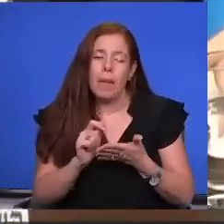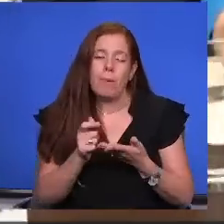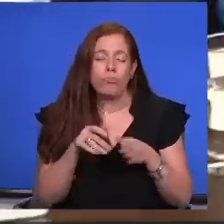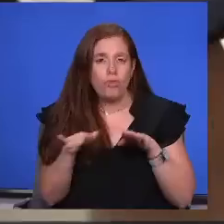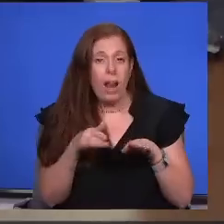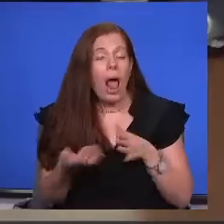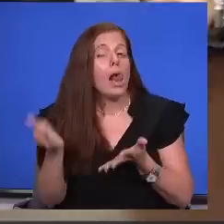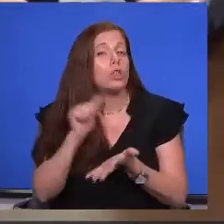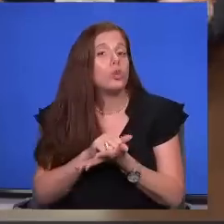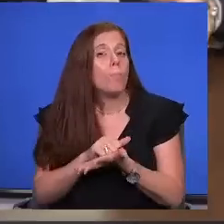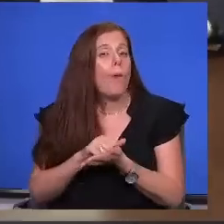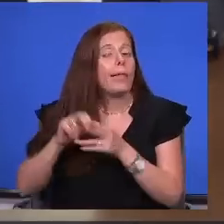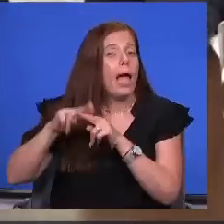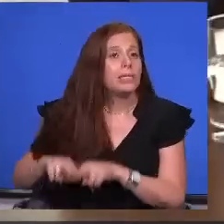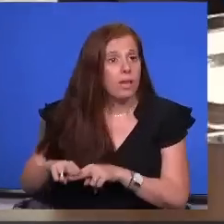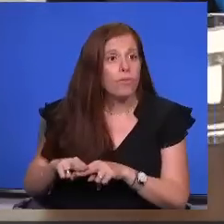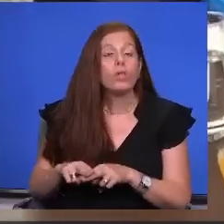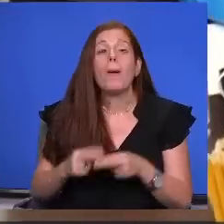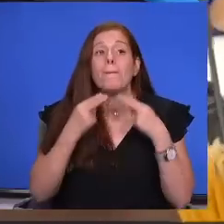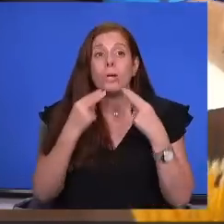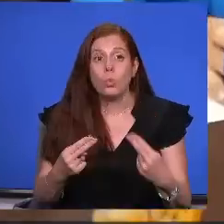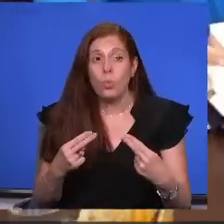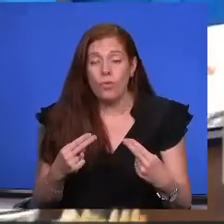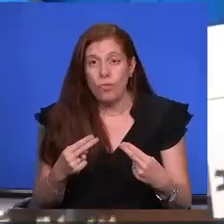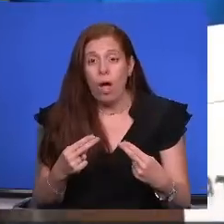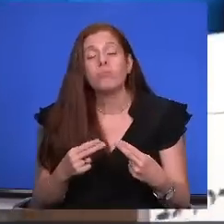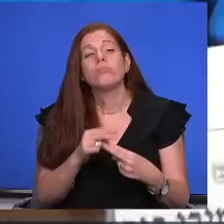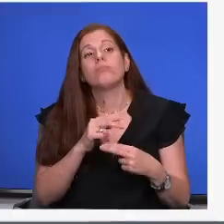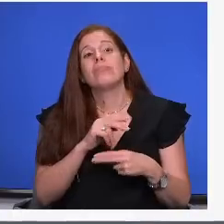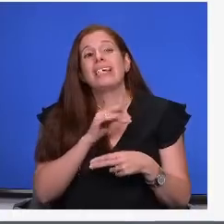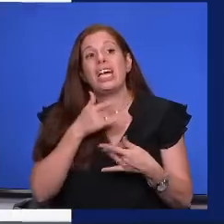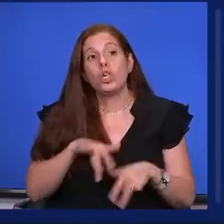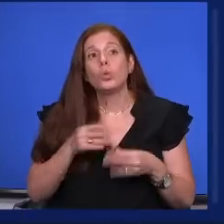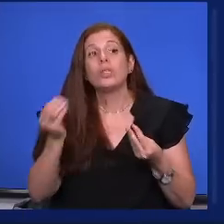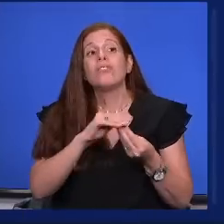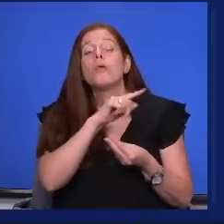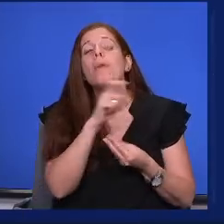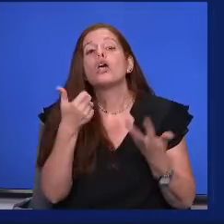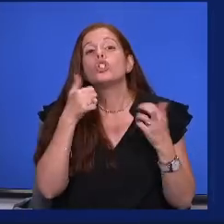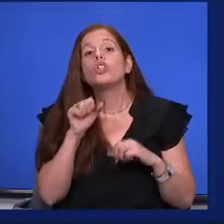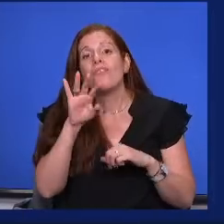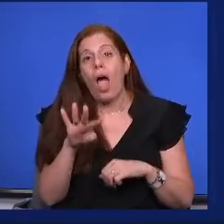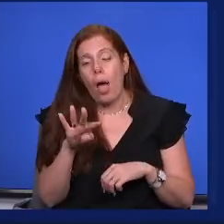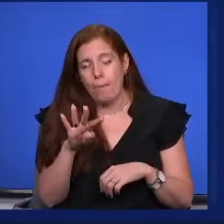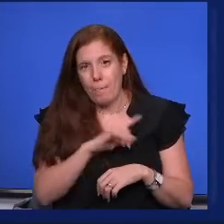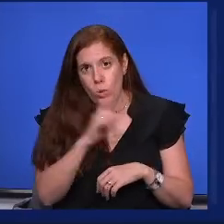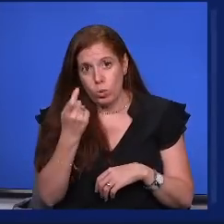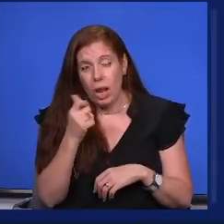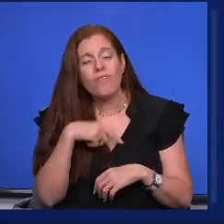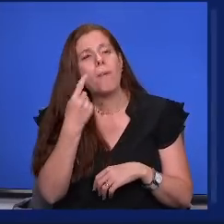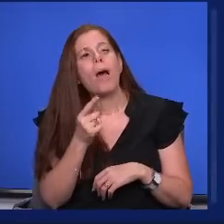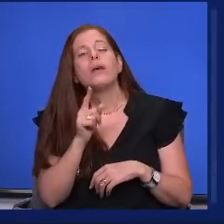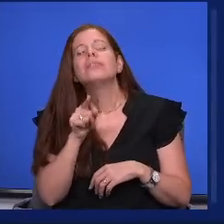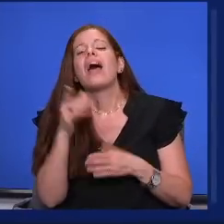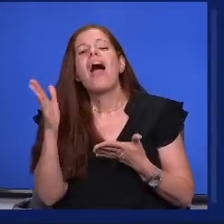הכחיש מזכיר הממשלה יוסי פוקס תוספת של 164 מיליון שקלים לאברכים ואמר, מדובר על החלטה לעשות שימוש